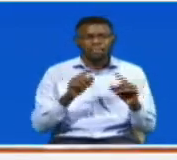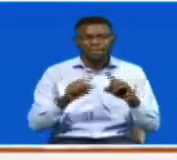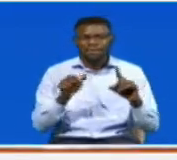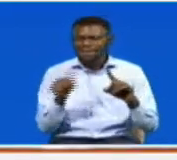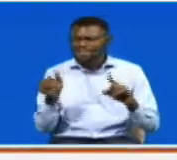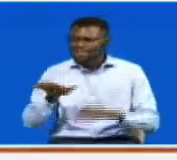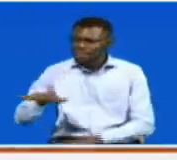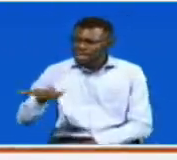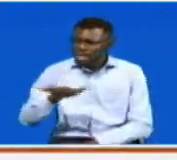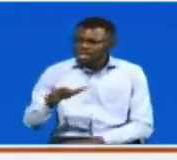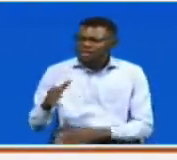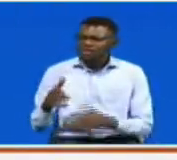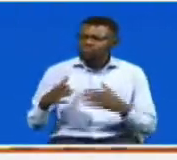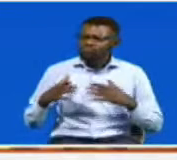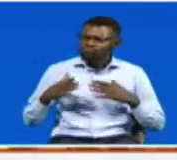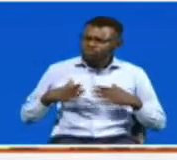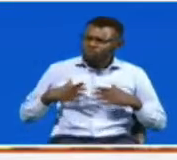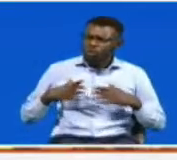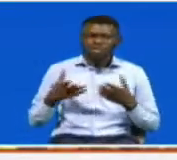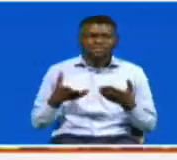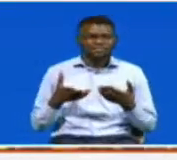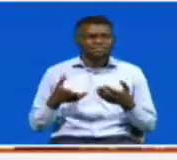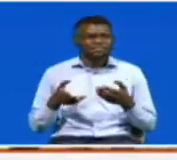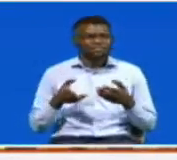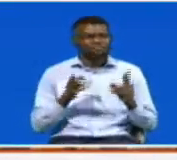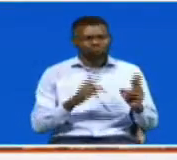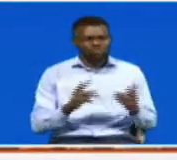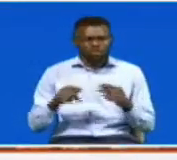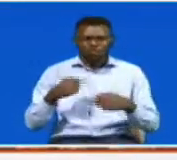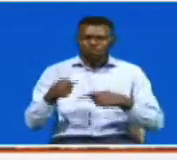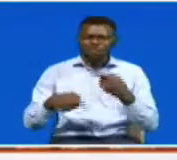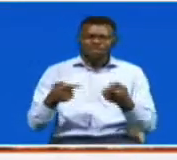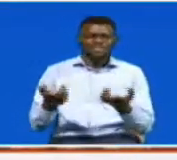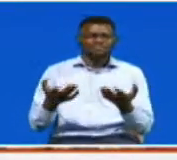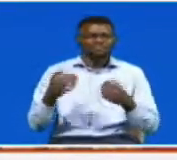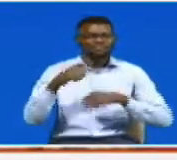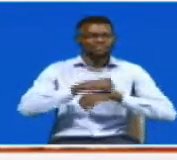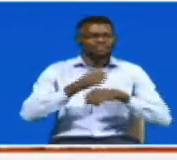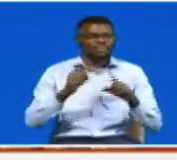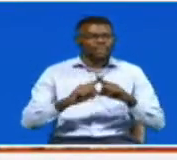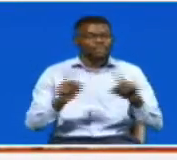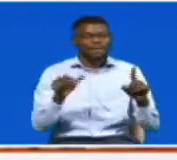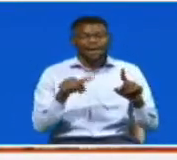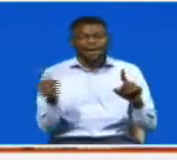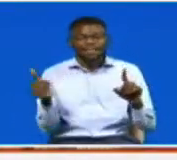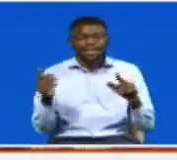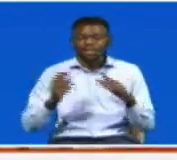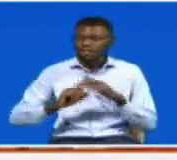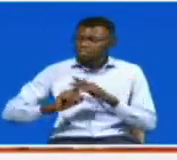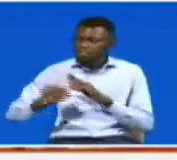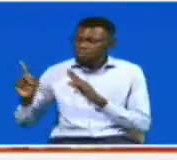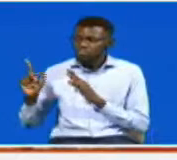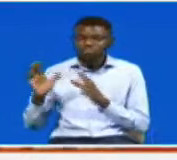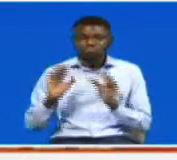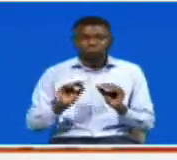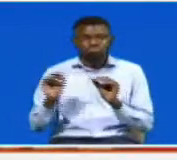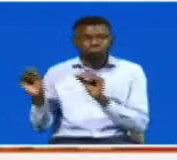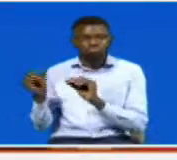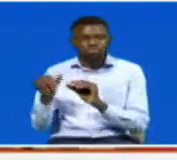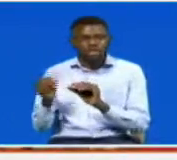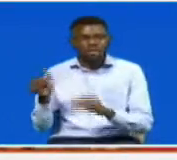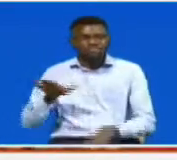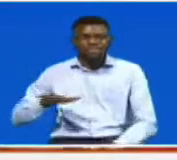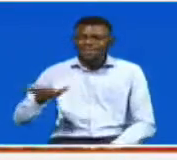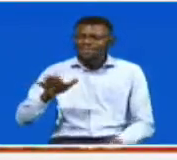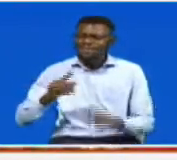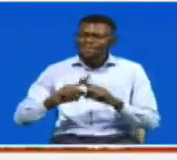yanaendelea bila itilafu yoyote. Wameathirika zaidi na hata wengine wametorokea kusoma mali kwingine, hatujui ati hali